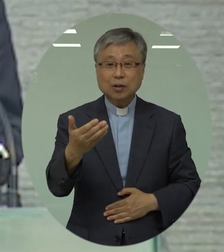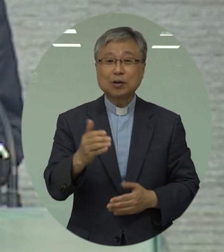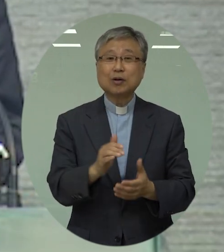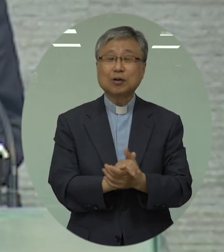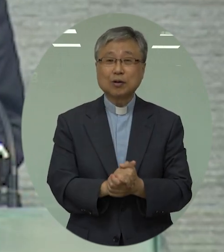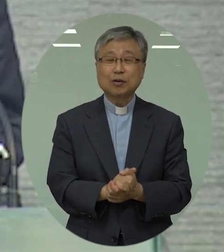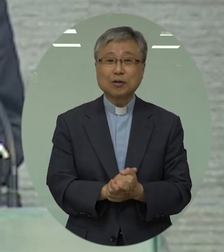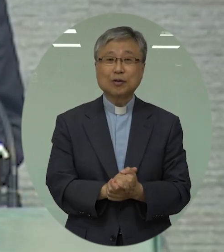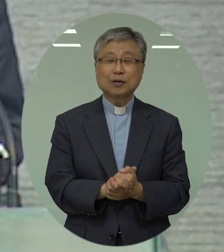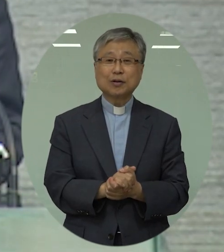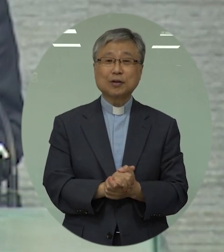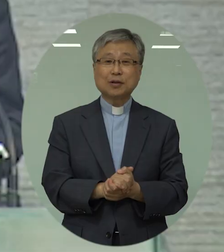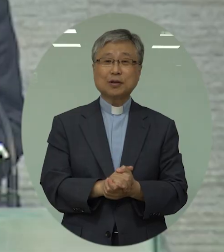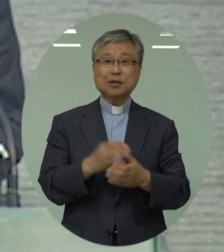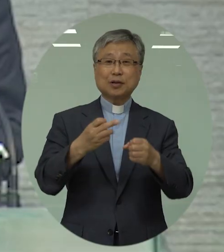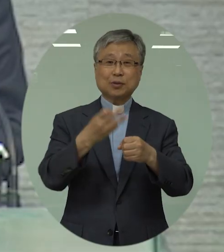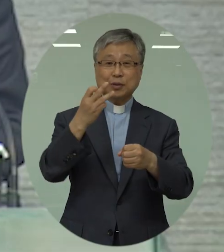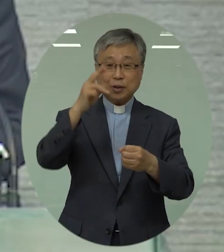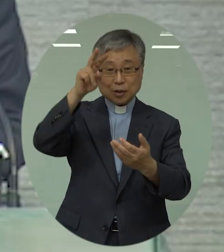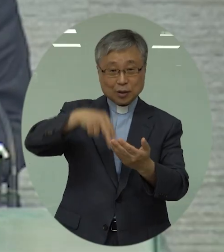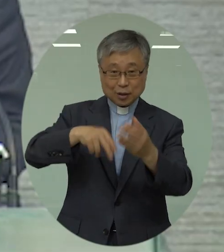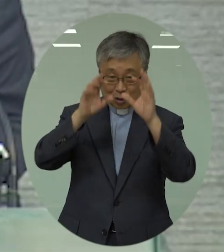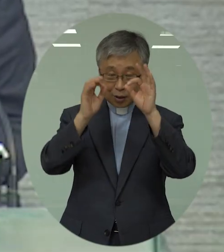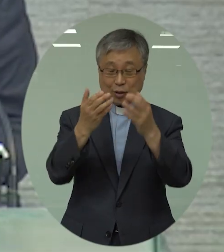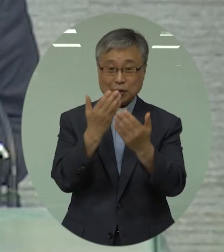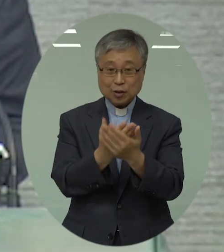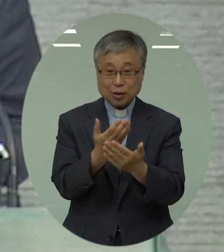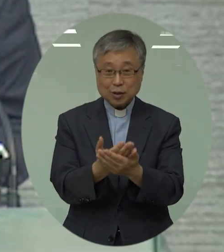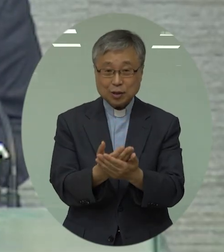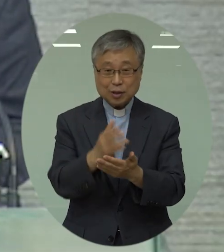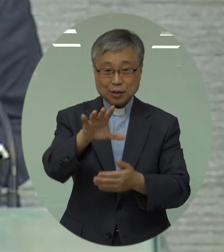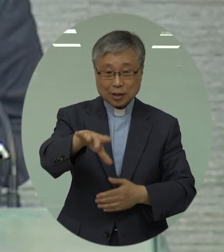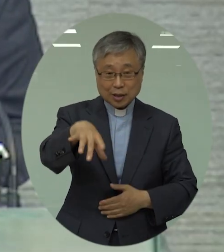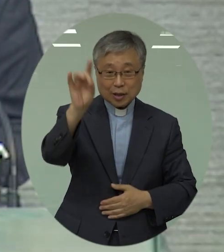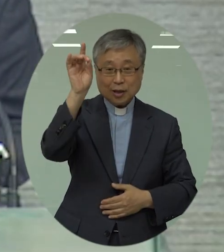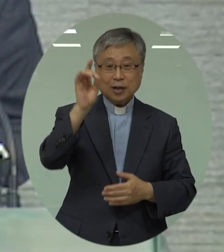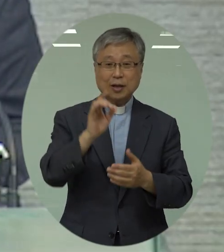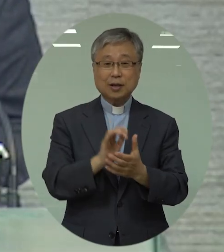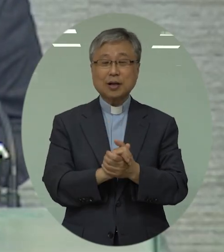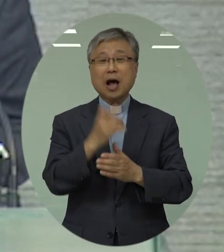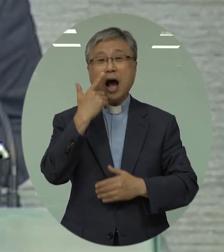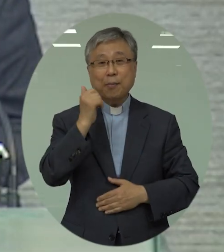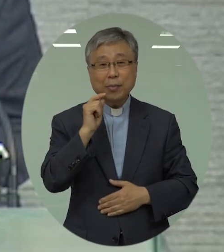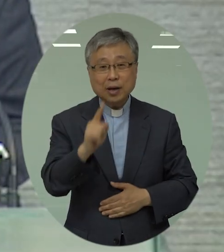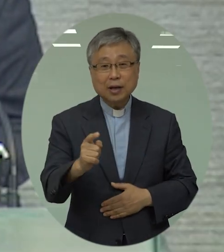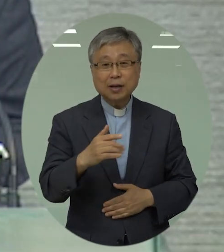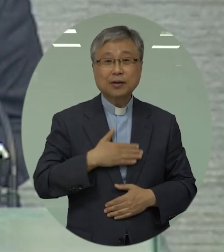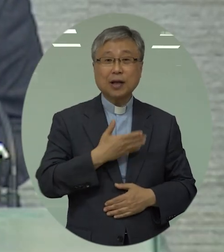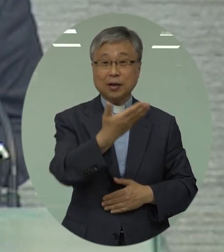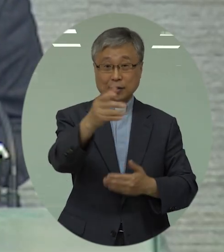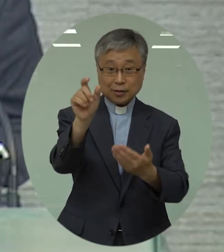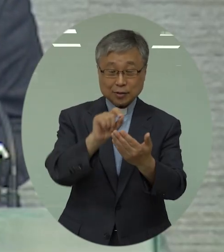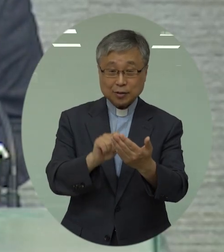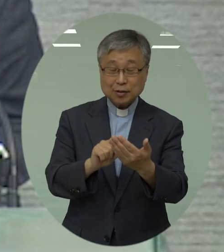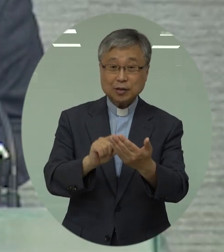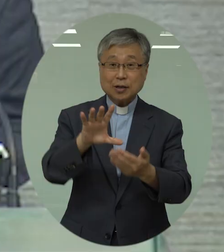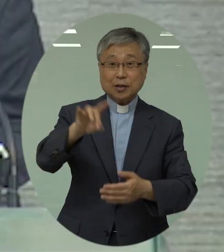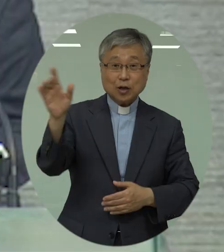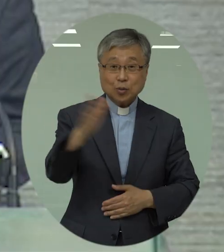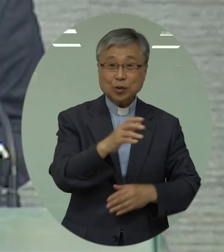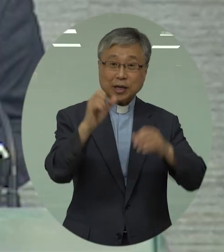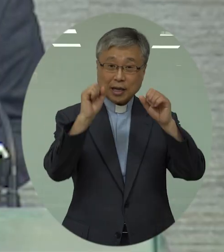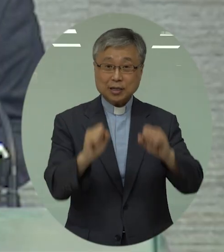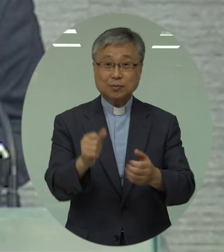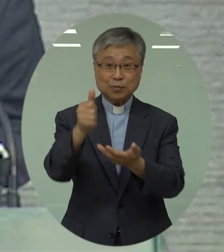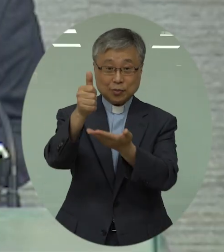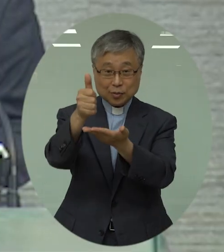아비들이에요? 자, 13절 읽어보세요. 요한일서 2장 13절 다시 시작. 아비들아 내가 너에게 쓰는 것이 너희가 태초부터 계신